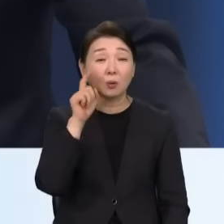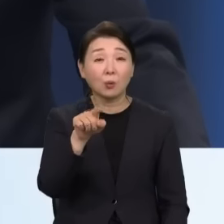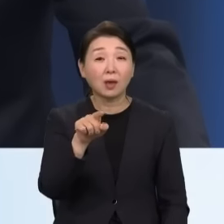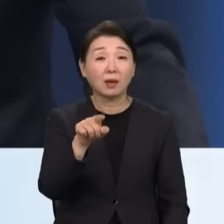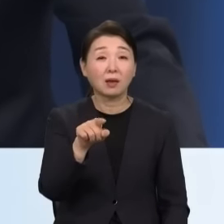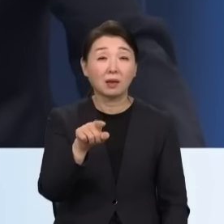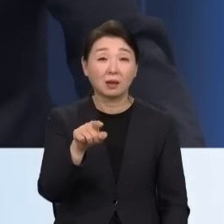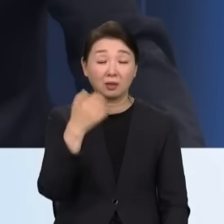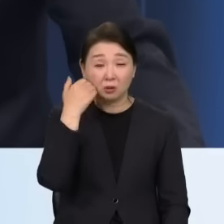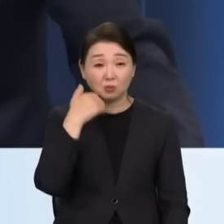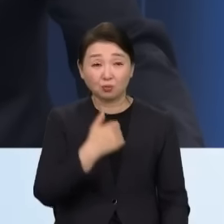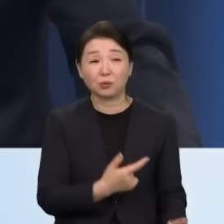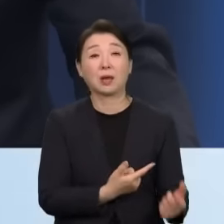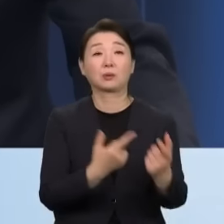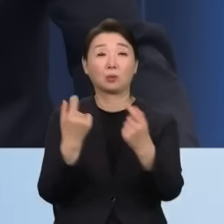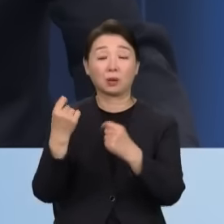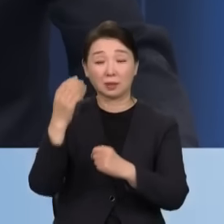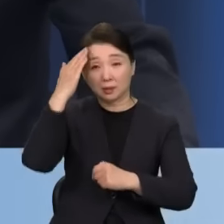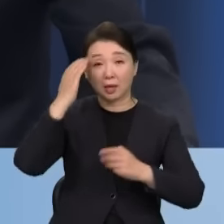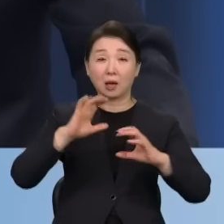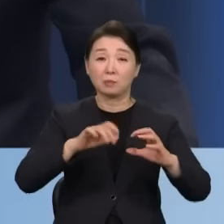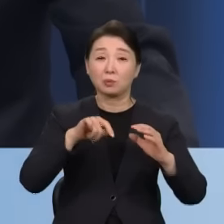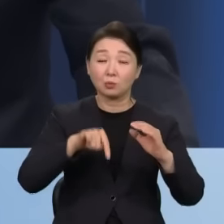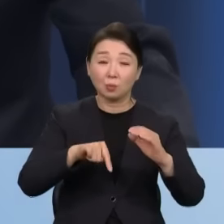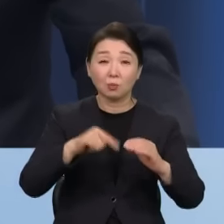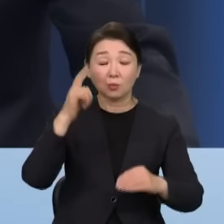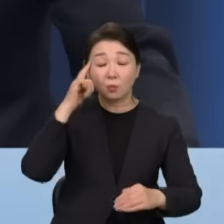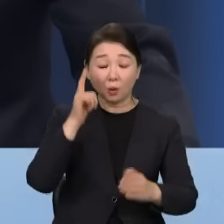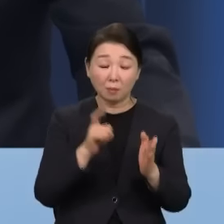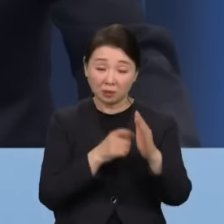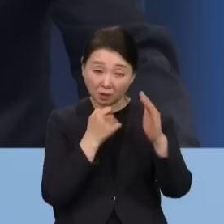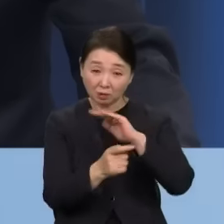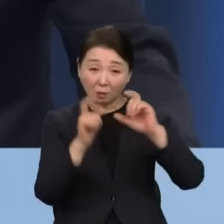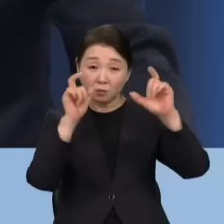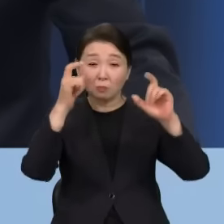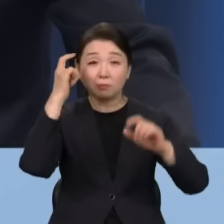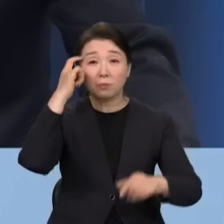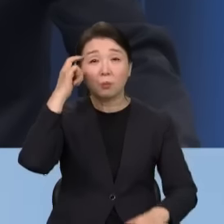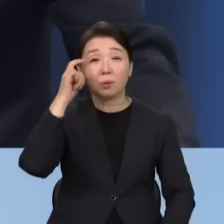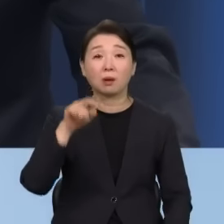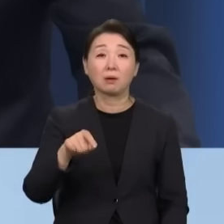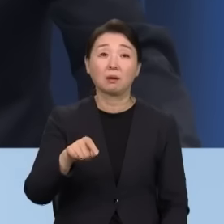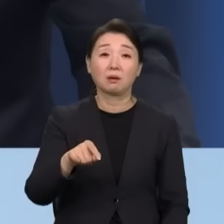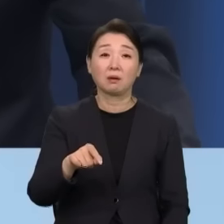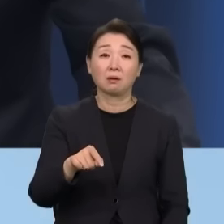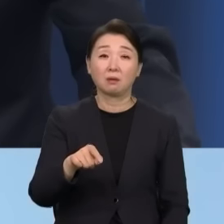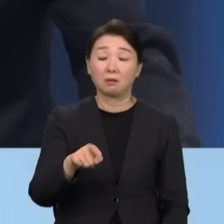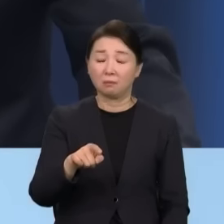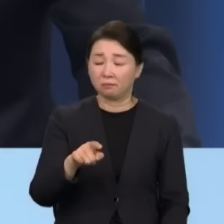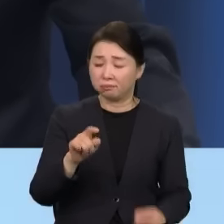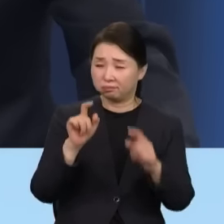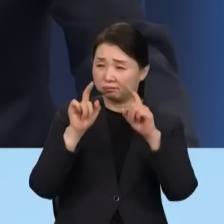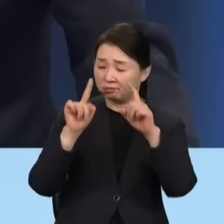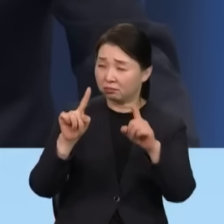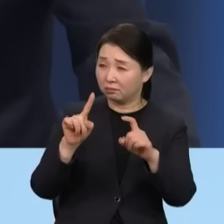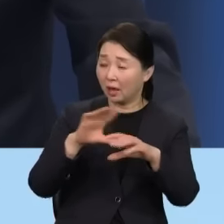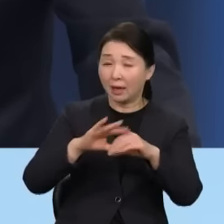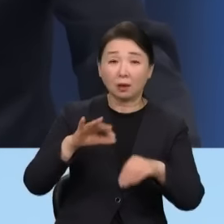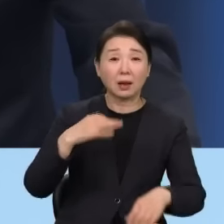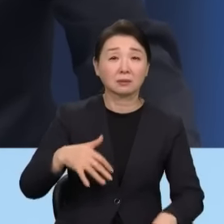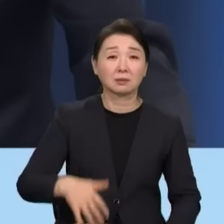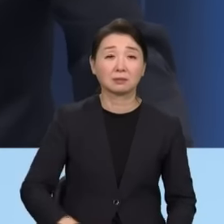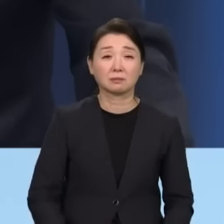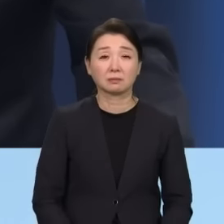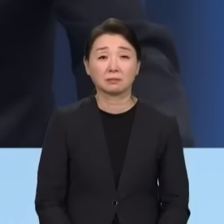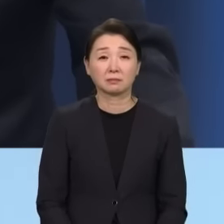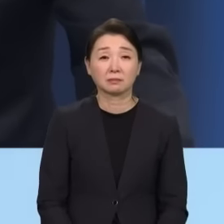뭐 모두가 대한민국에서 도대체 왜 의 비상 경험을 선포한 것인가 여기에 대한 의문이 풀리지 않기 때문 아닙니까